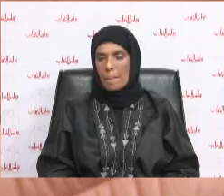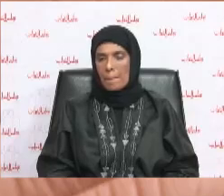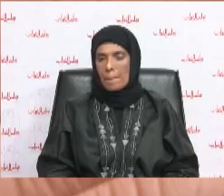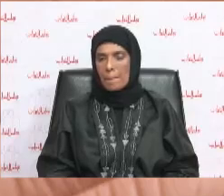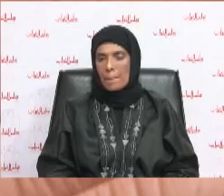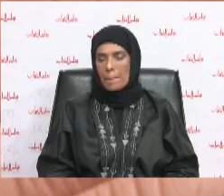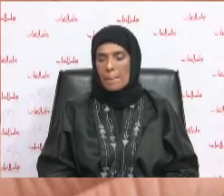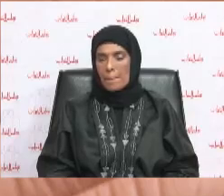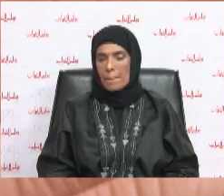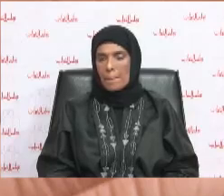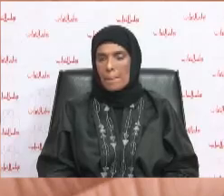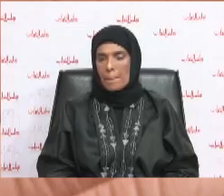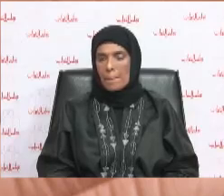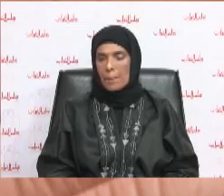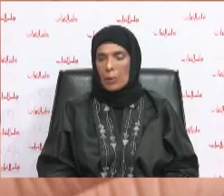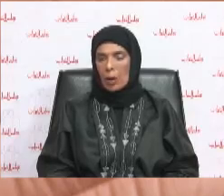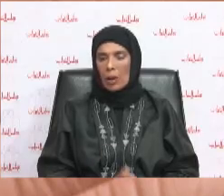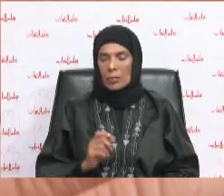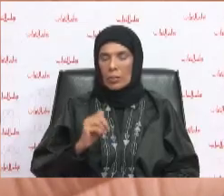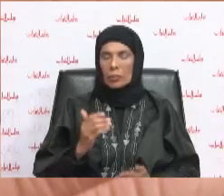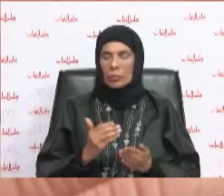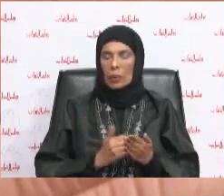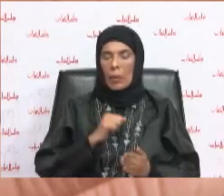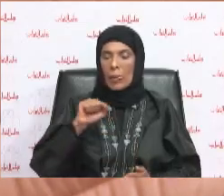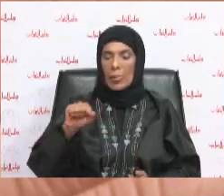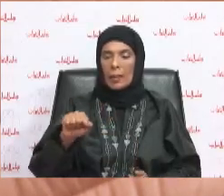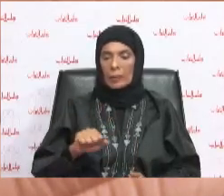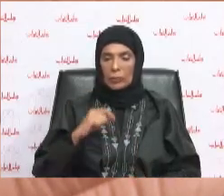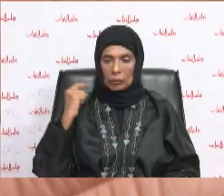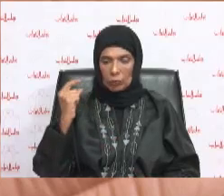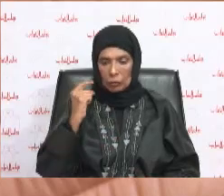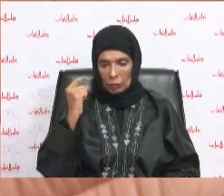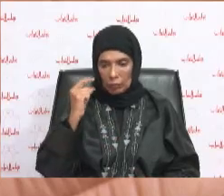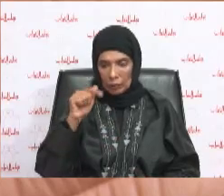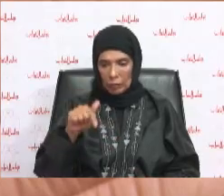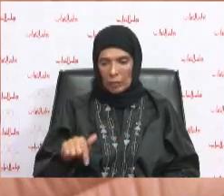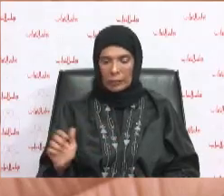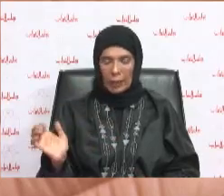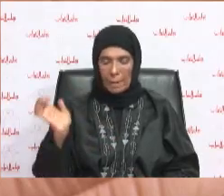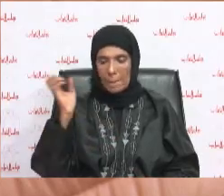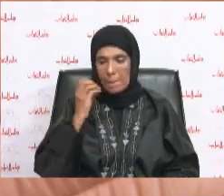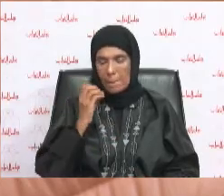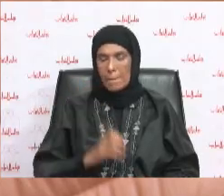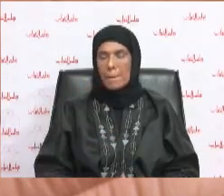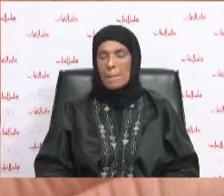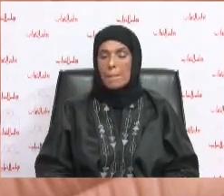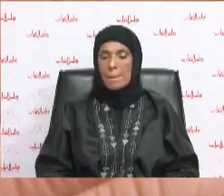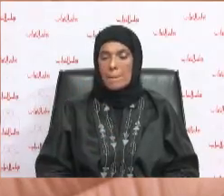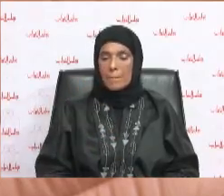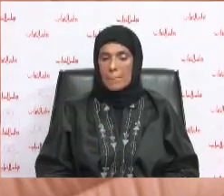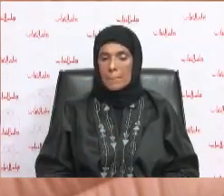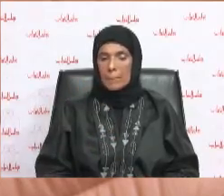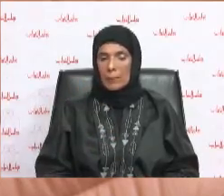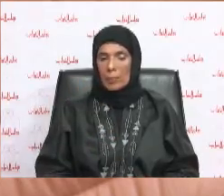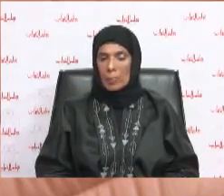للمطاحن. فيما يتعلق بالاستثمارات هناك الدولية والمحلية في مجال الأمن، طبعا الأمن الغذائي